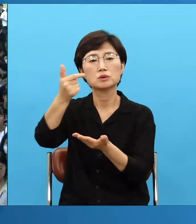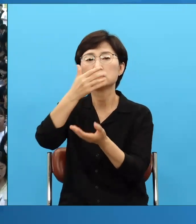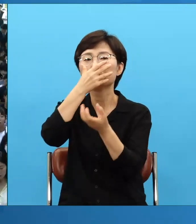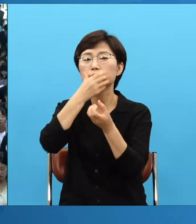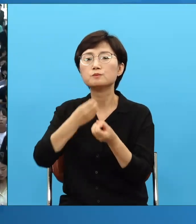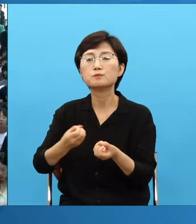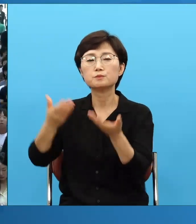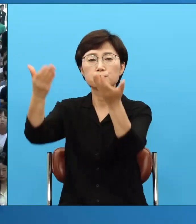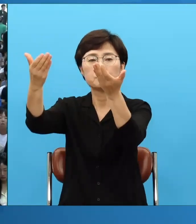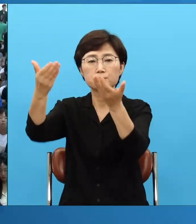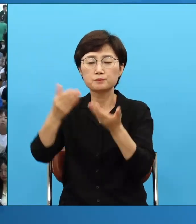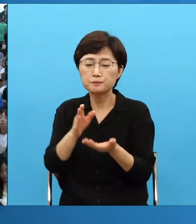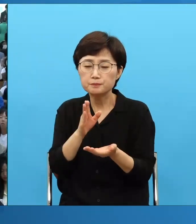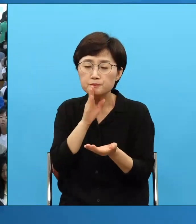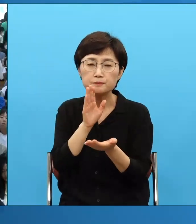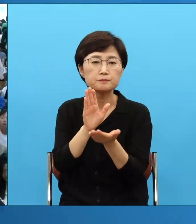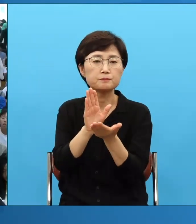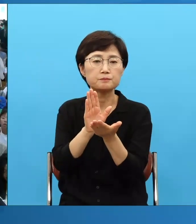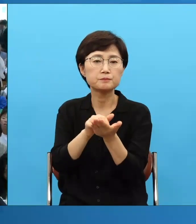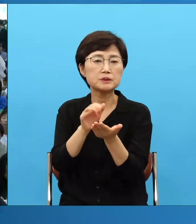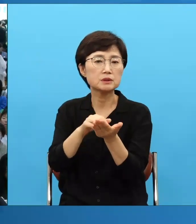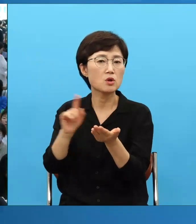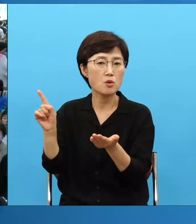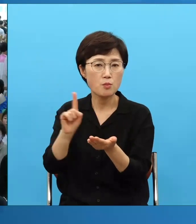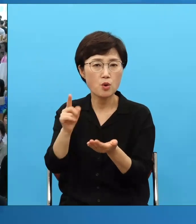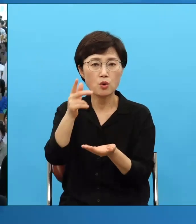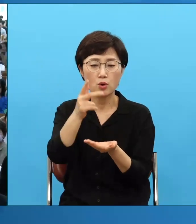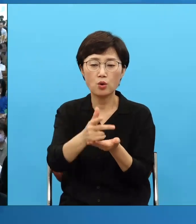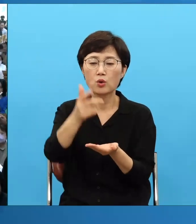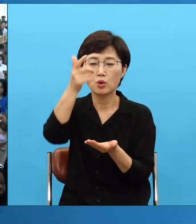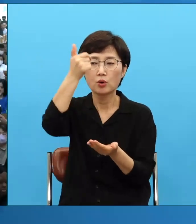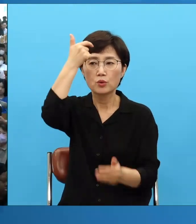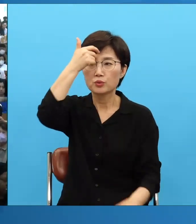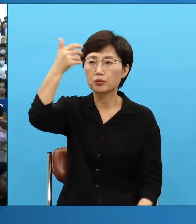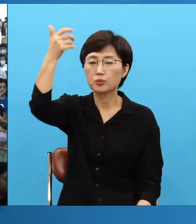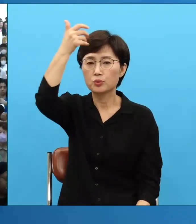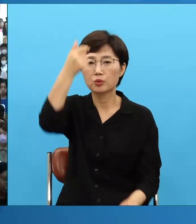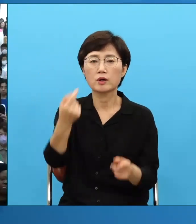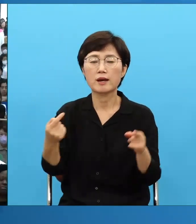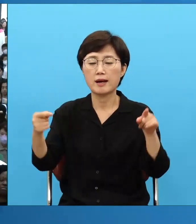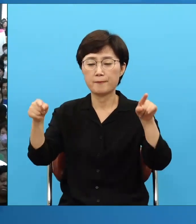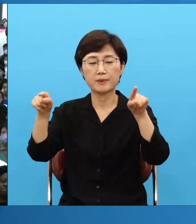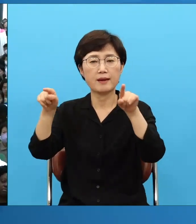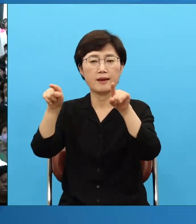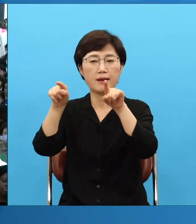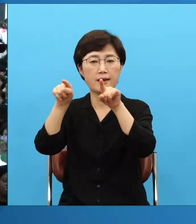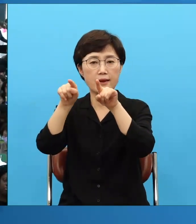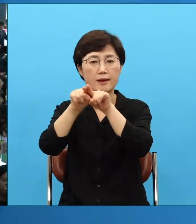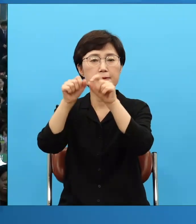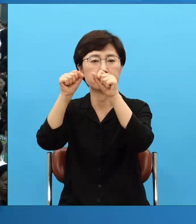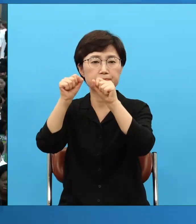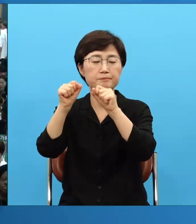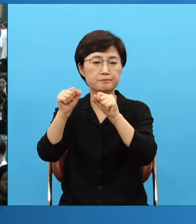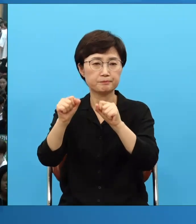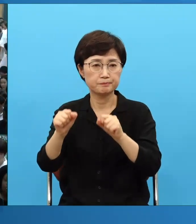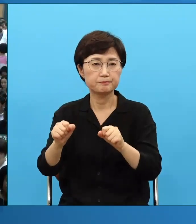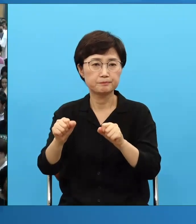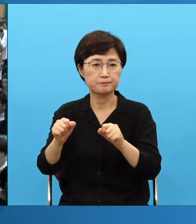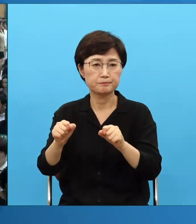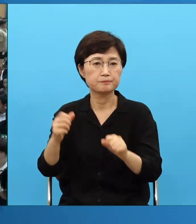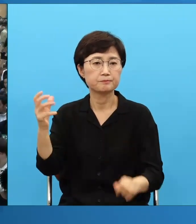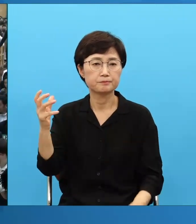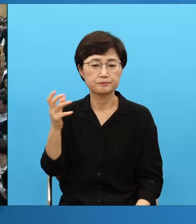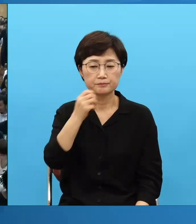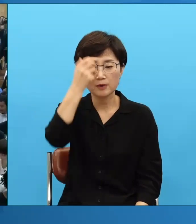내가 주의 큰 복을 받는 참된 믿음 주의 영이 함께하니라